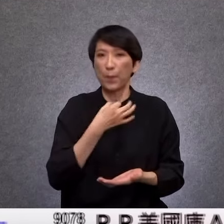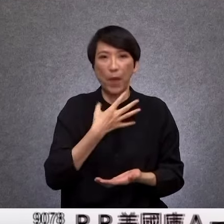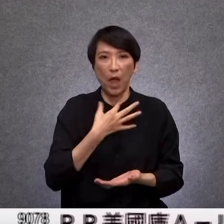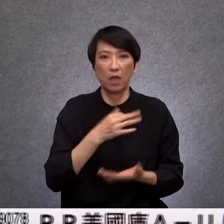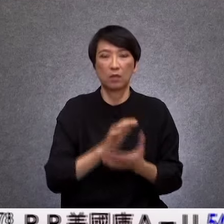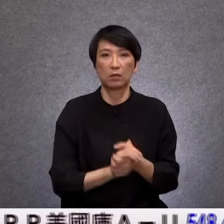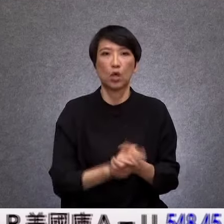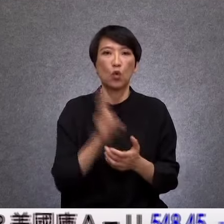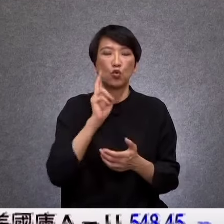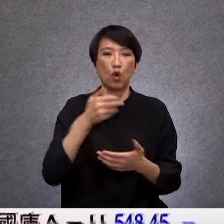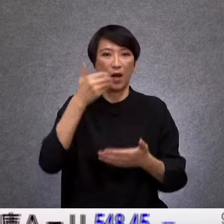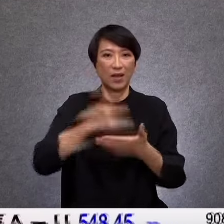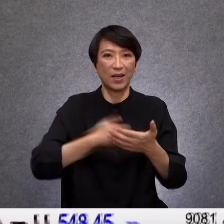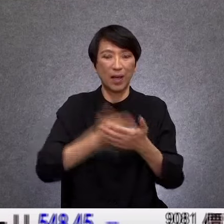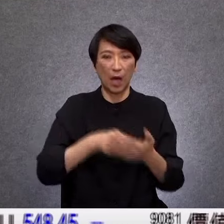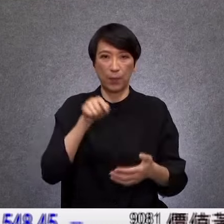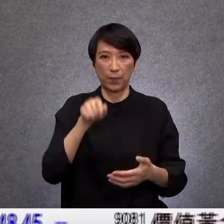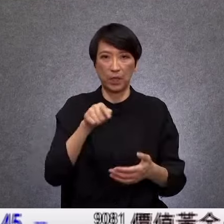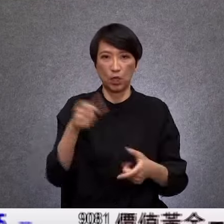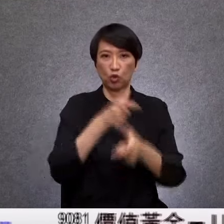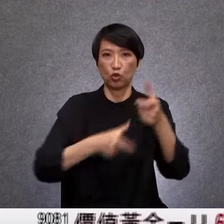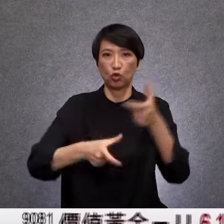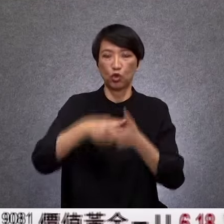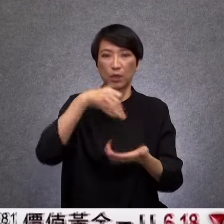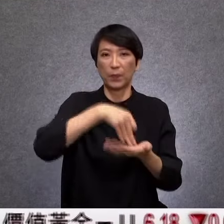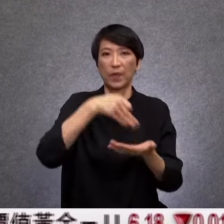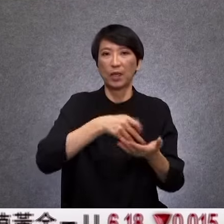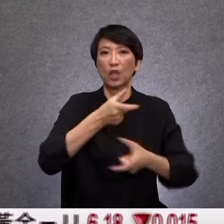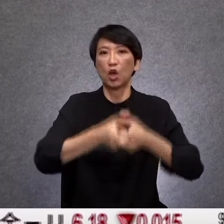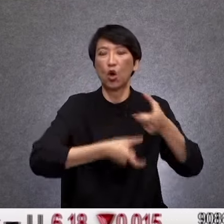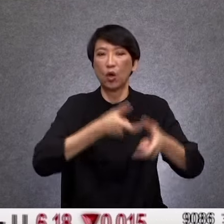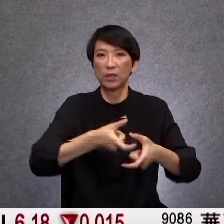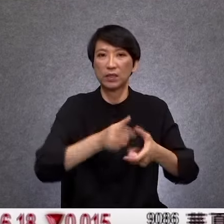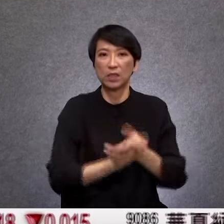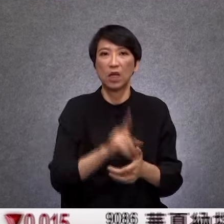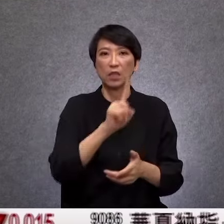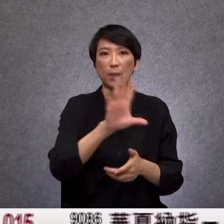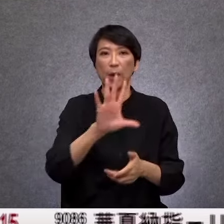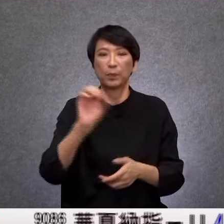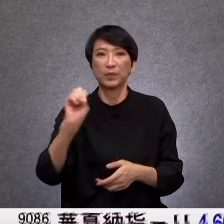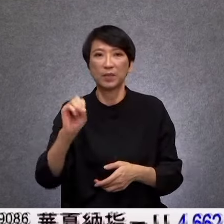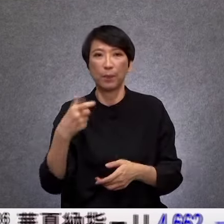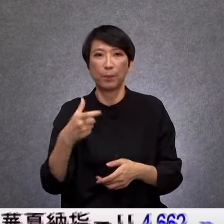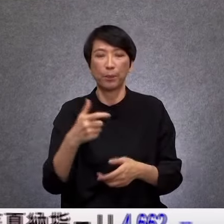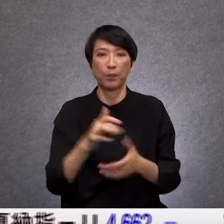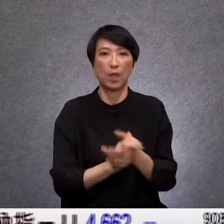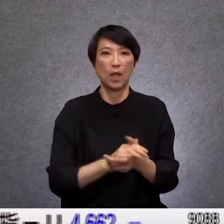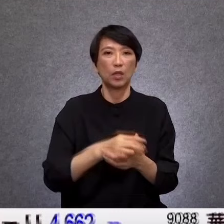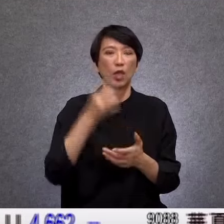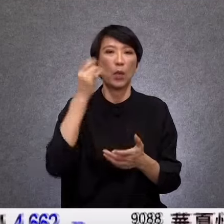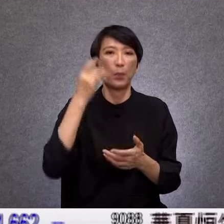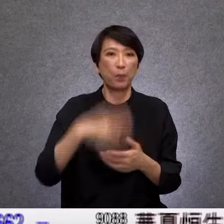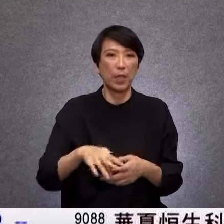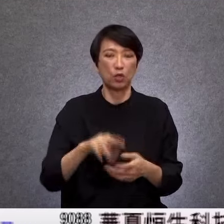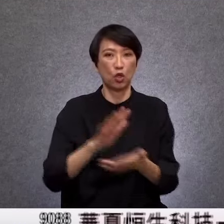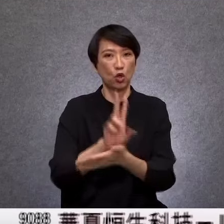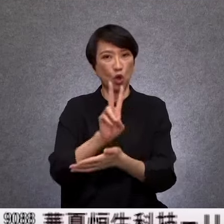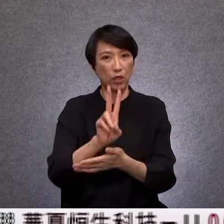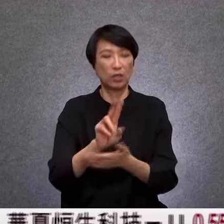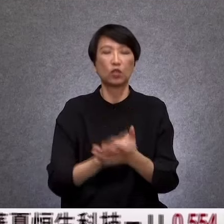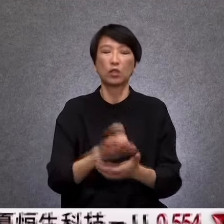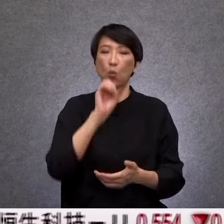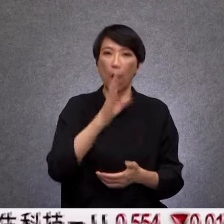都用有排都未用完，我哋為咗減緩呢一個商業登記嘅開支咧，嗰度嗰150蚊收費，我哋